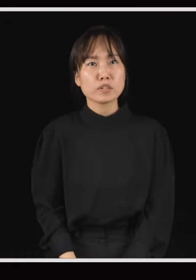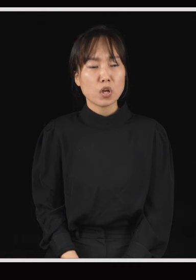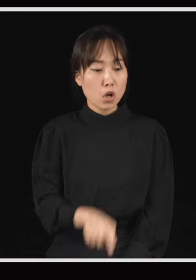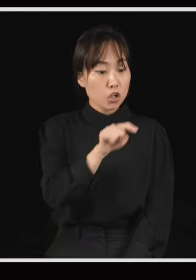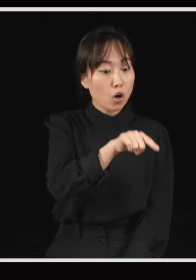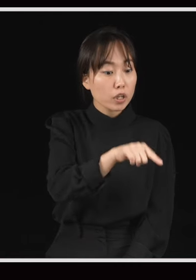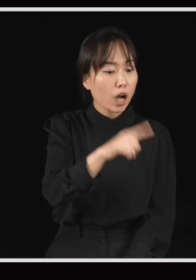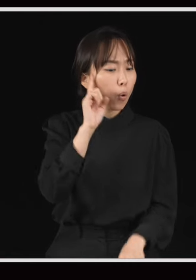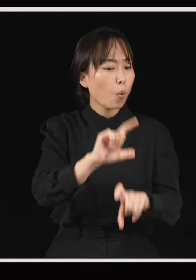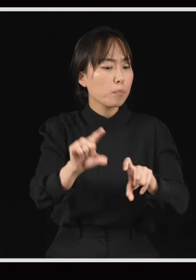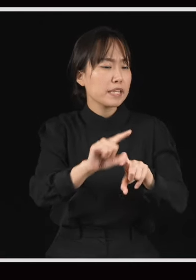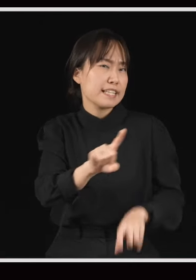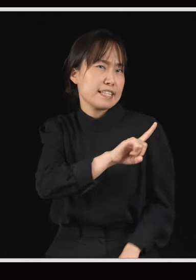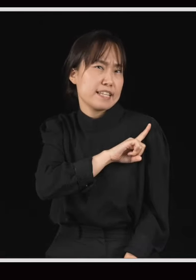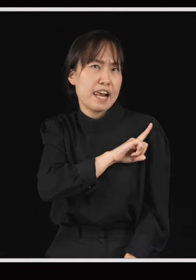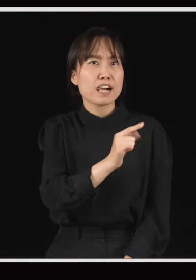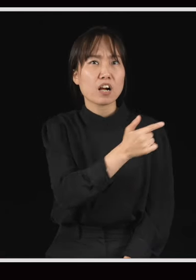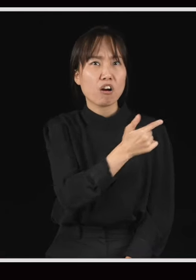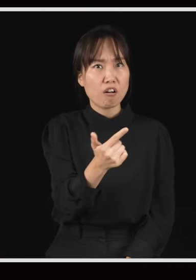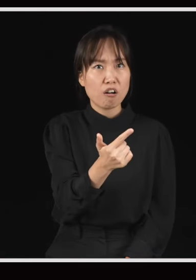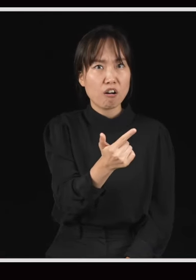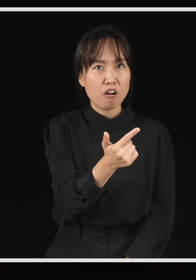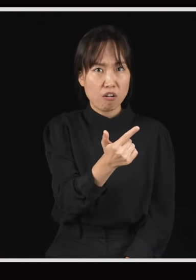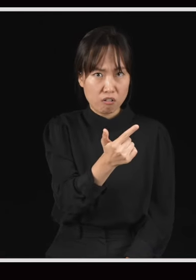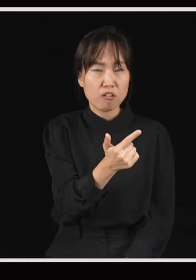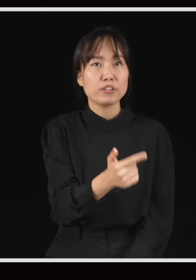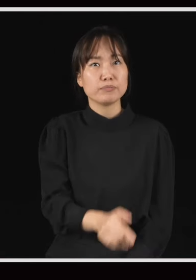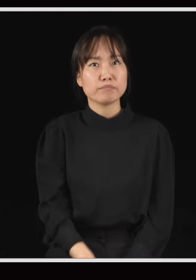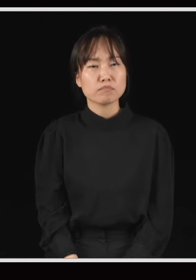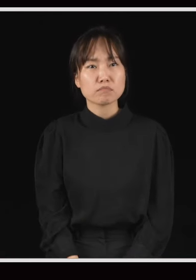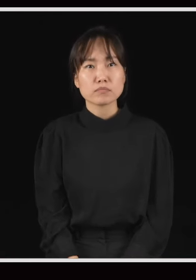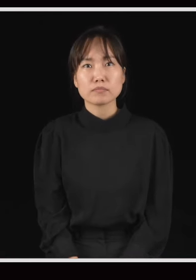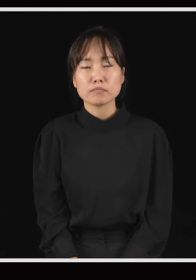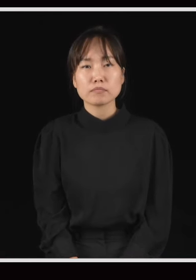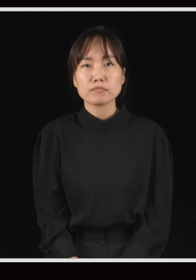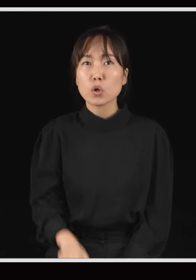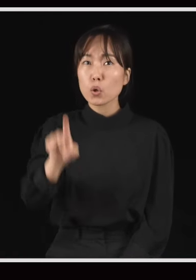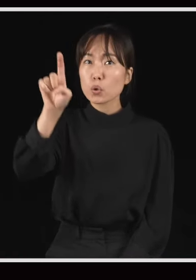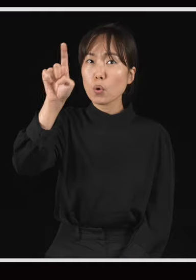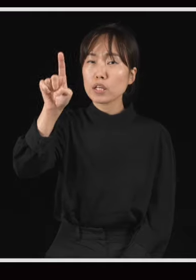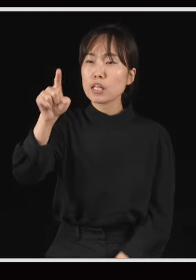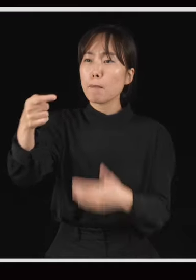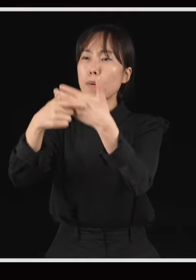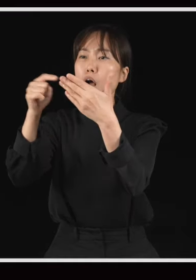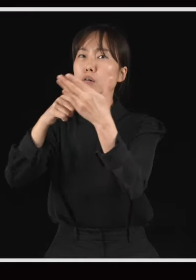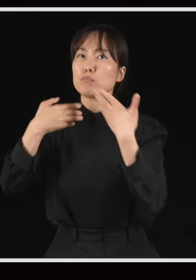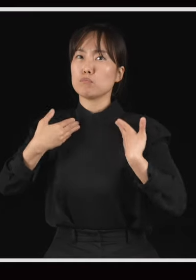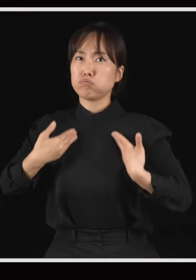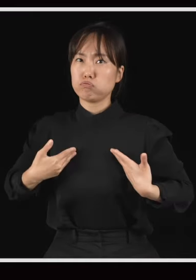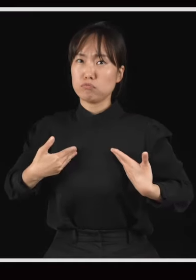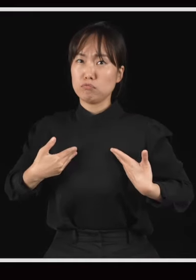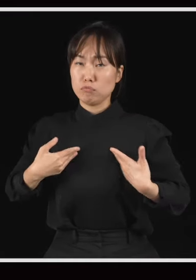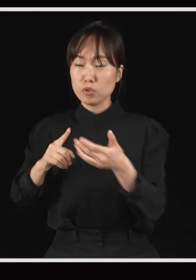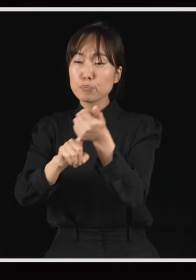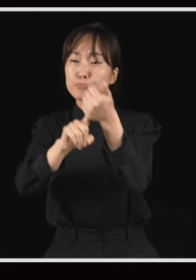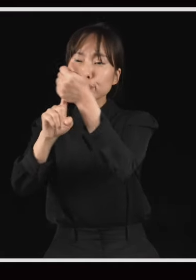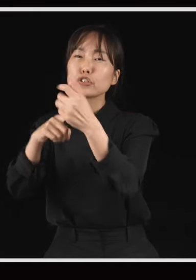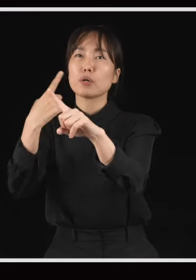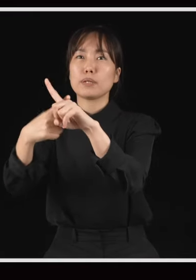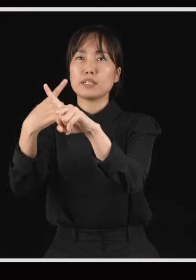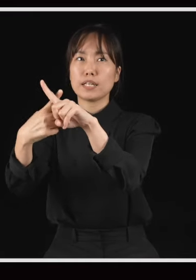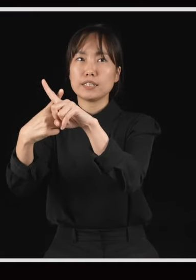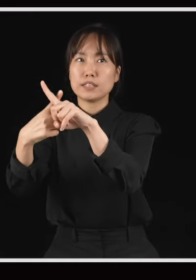여기가 이제 번뇌가 제일 높은 거예요. 최악인 거죠. 구렁텅이에 빠진 거예요. 여기는 이제 마음의 낮은 엔트로피, 아주 부처님 같이